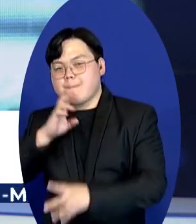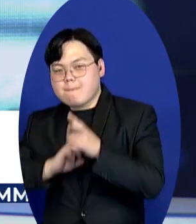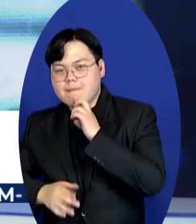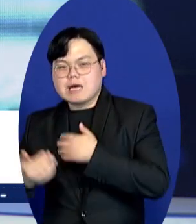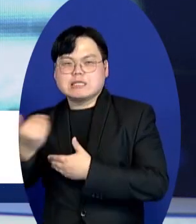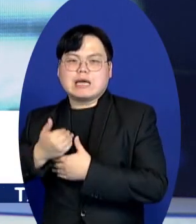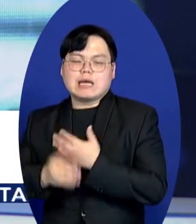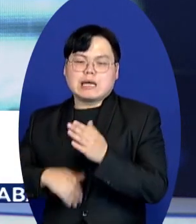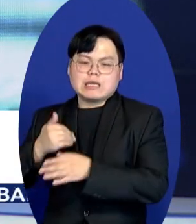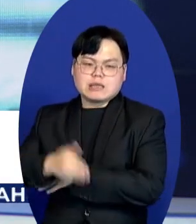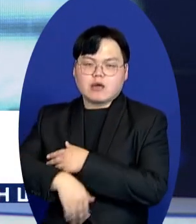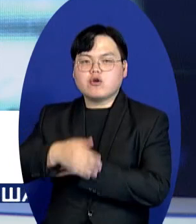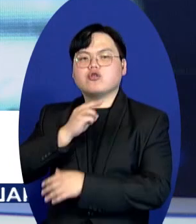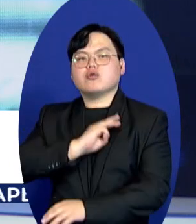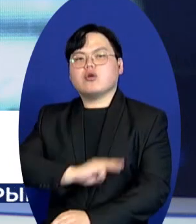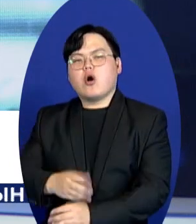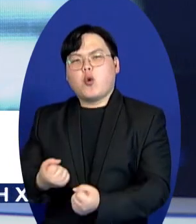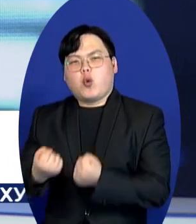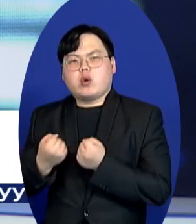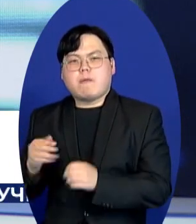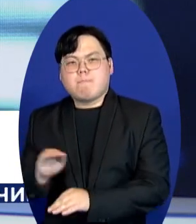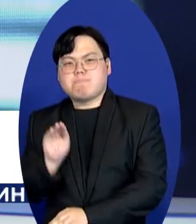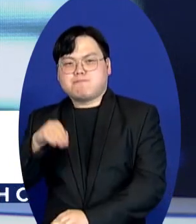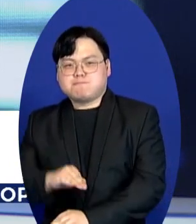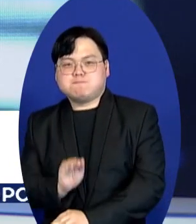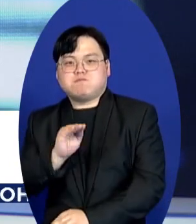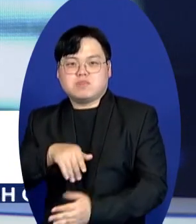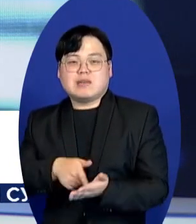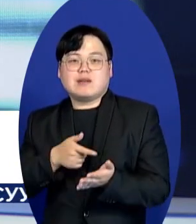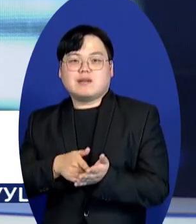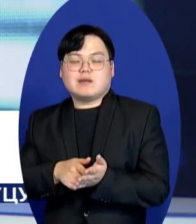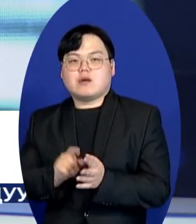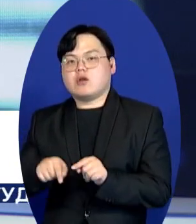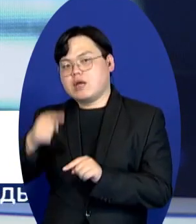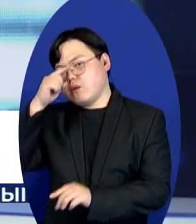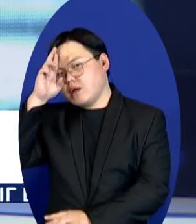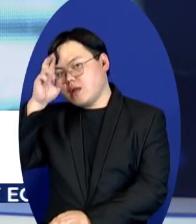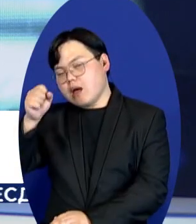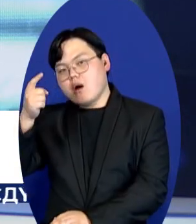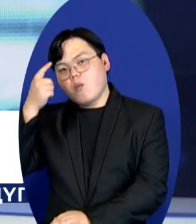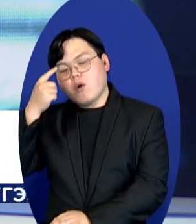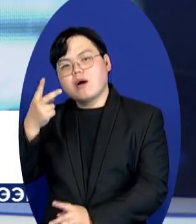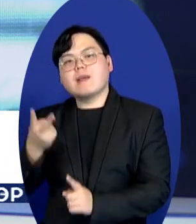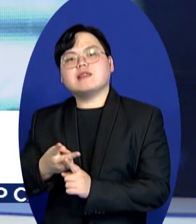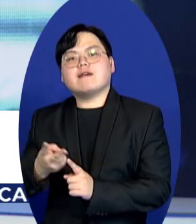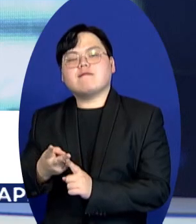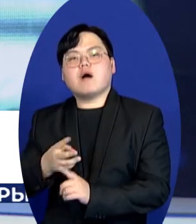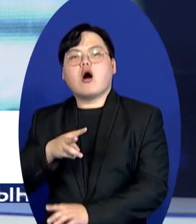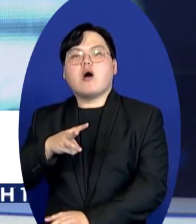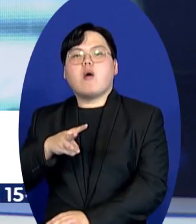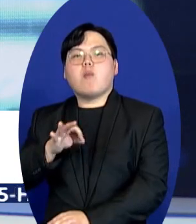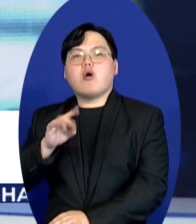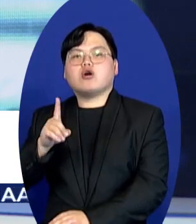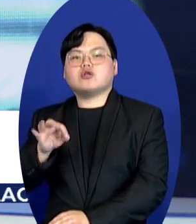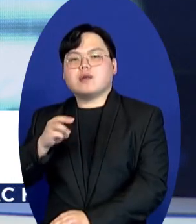саад бартаг даван туулахад хүчин чадал сайтай автомашин нь шаардлагатай юм. Өнөөдөр эрүүл мэндийн яам Монголын үндэсний олон нийтийн радио телевиз Мозо төрийн